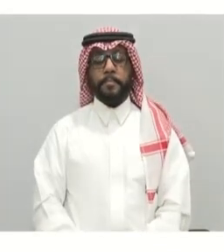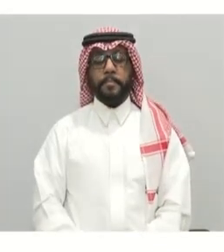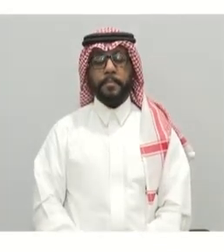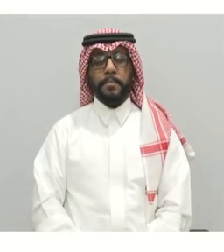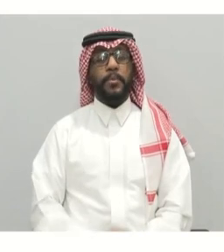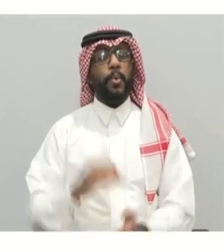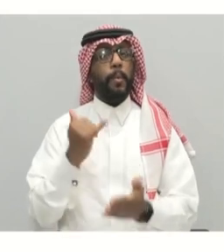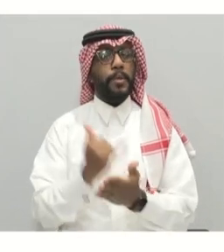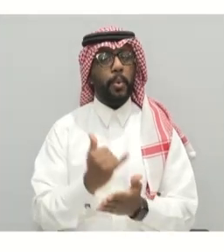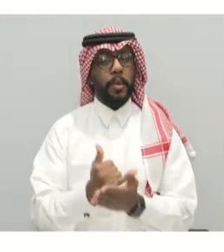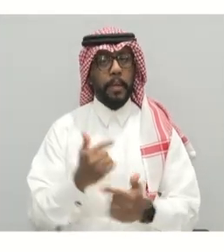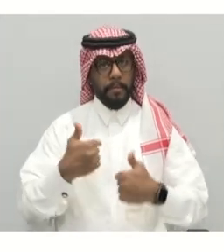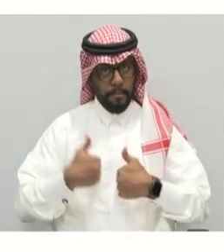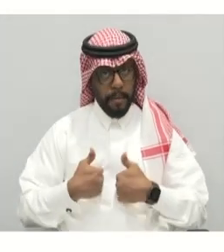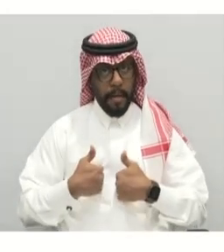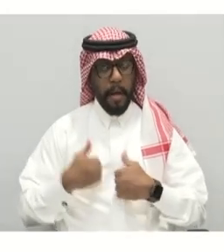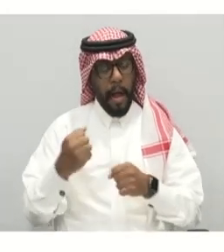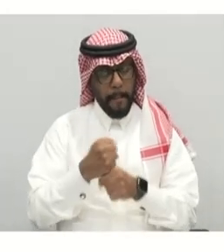ويشعر بالمسؤوليه